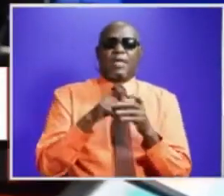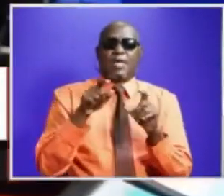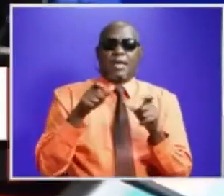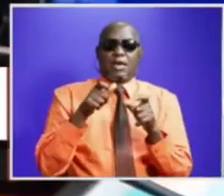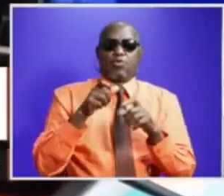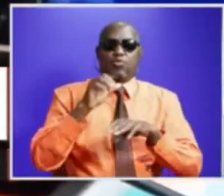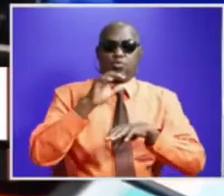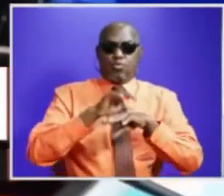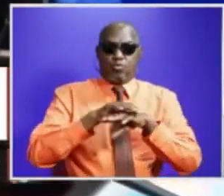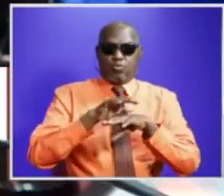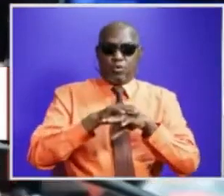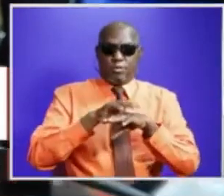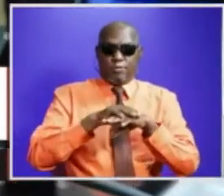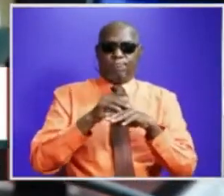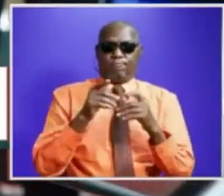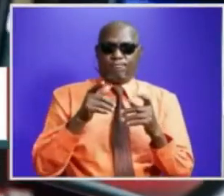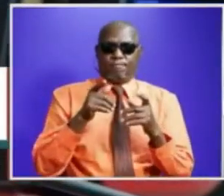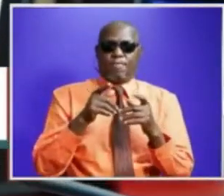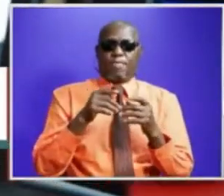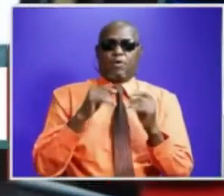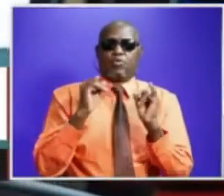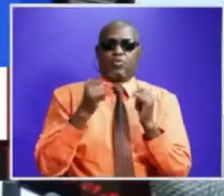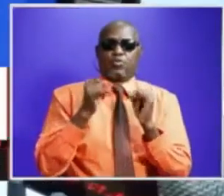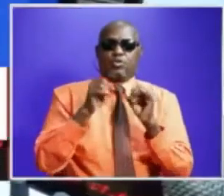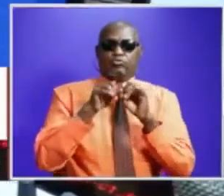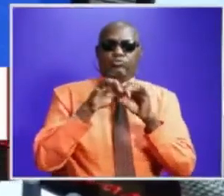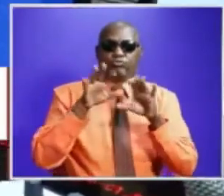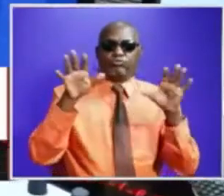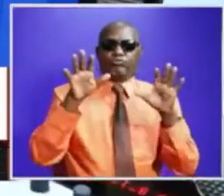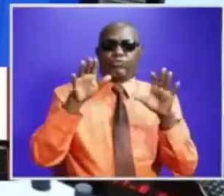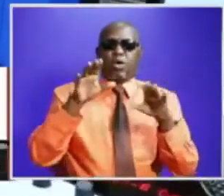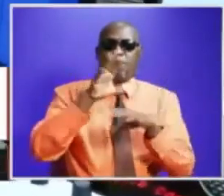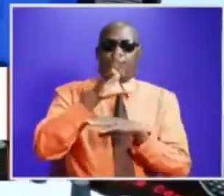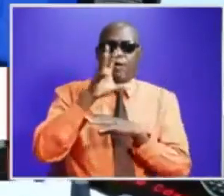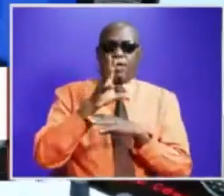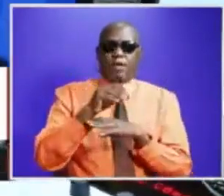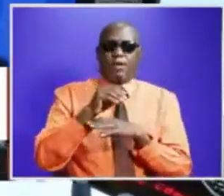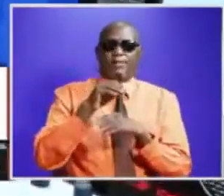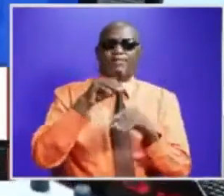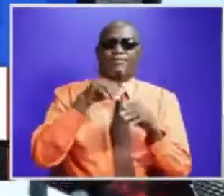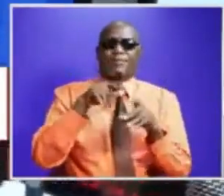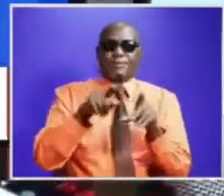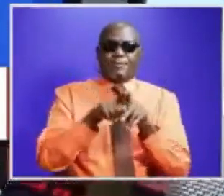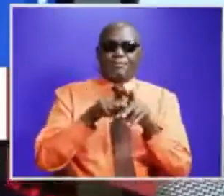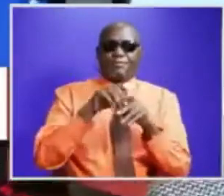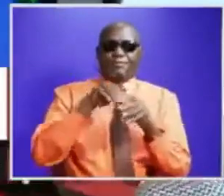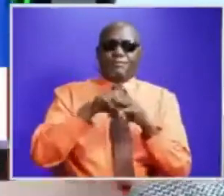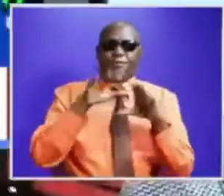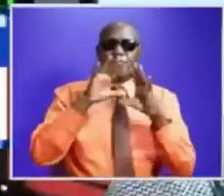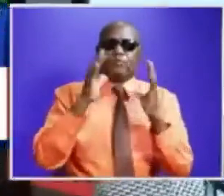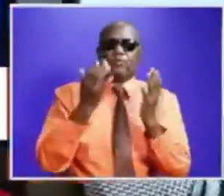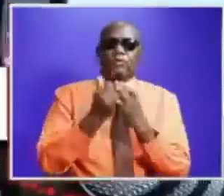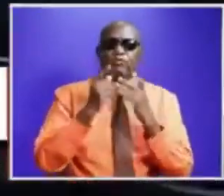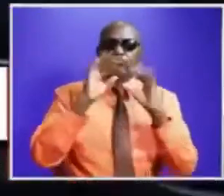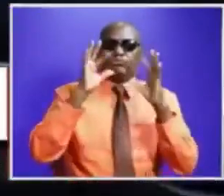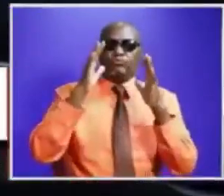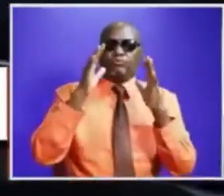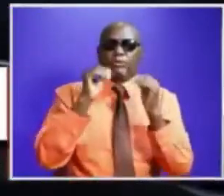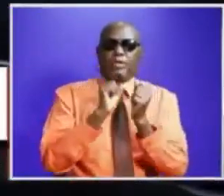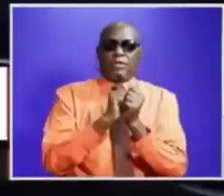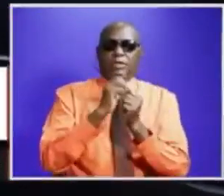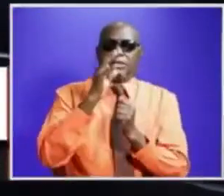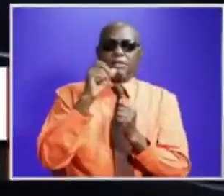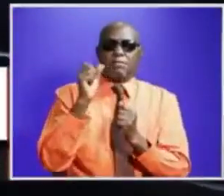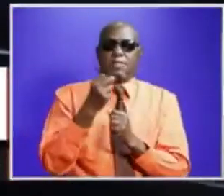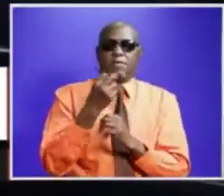chombo kinachotawala katika kueneza habari barani Afrika na kote ulimwenguni. Ili kusherehekea umuhimu wa redio, tarehe 13 mwezi Februari ni